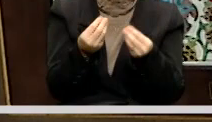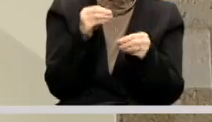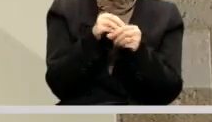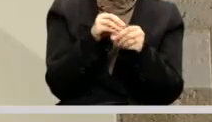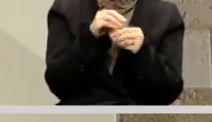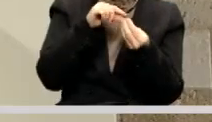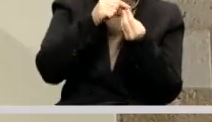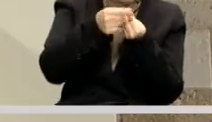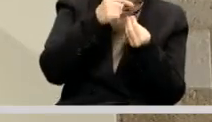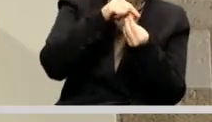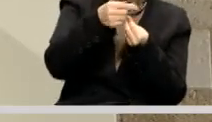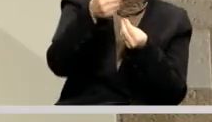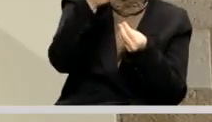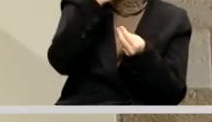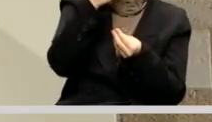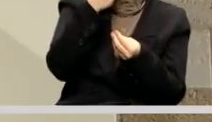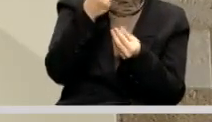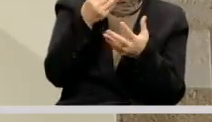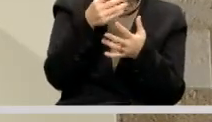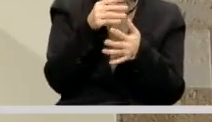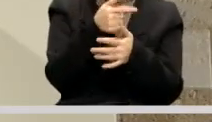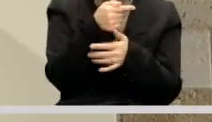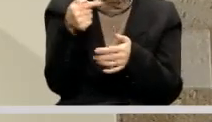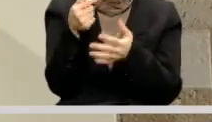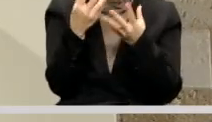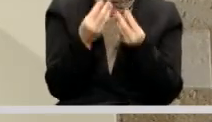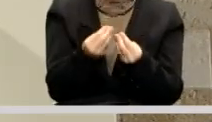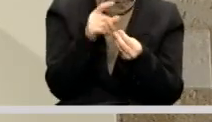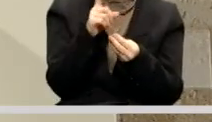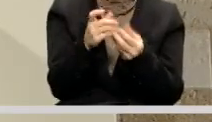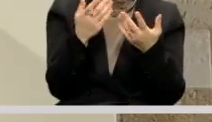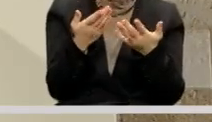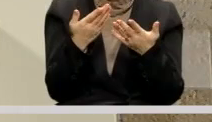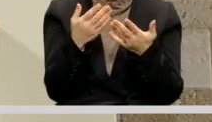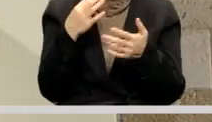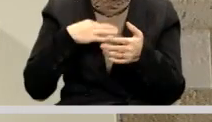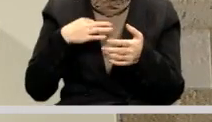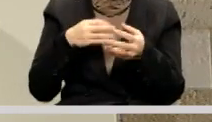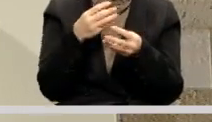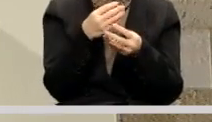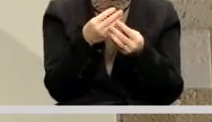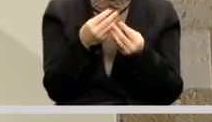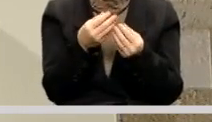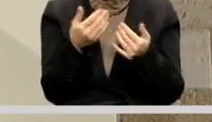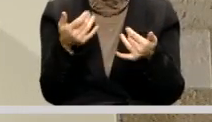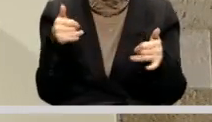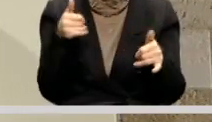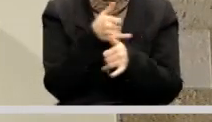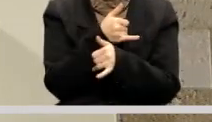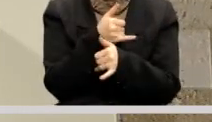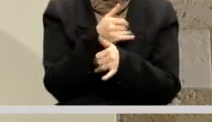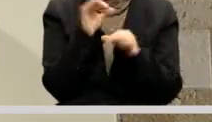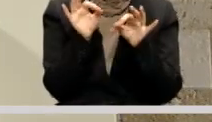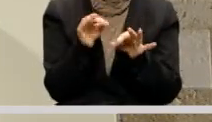mi? Tabii, aynı bu şey gibi oluyor. İşte hafta sonu çok kaçırdım, pazartesi diyete başlıyorum. Ya. Pazartesi diyete başlarken 65